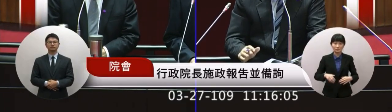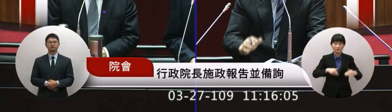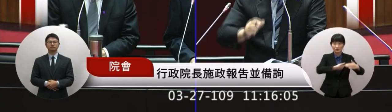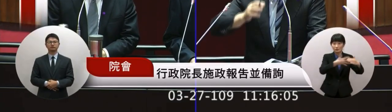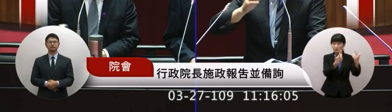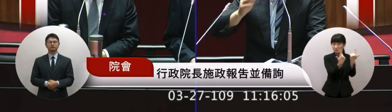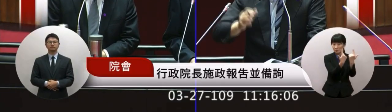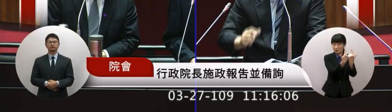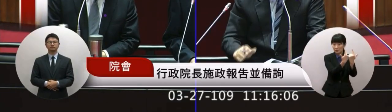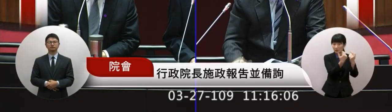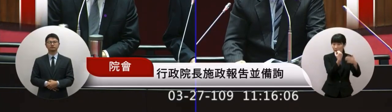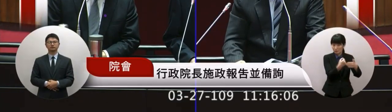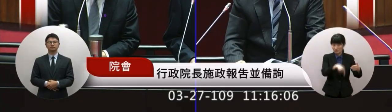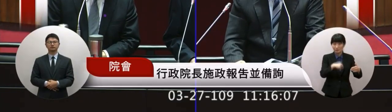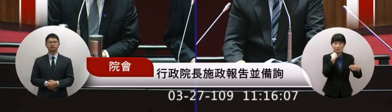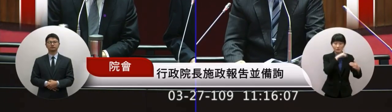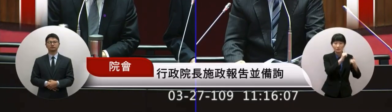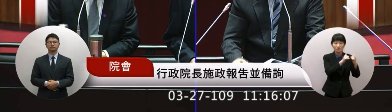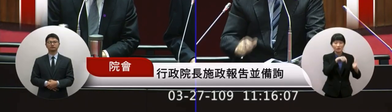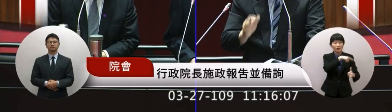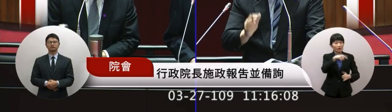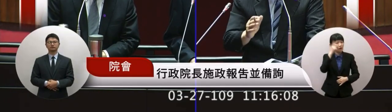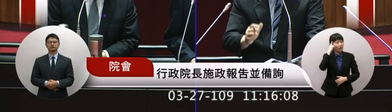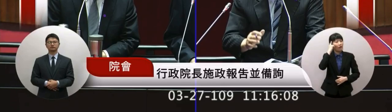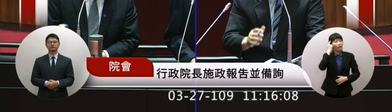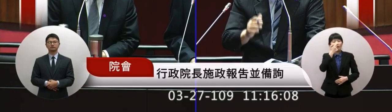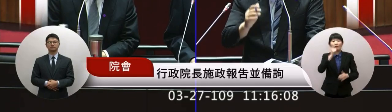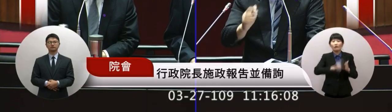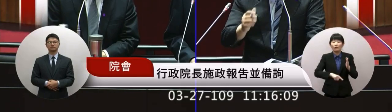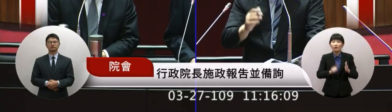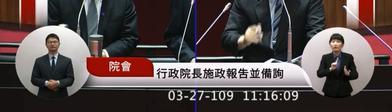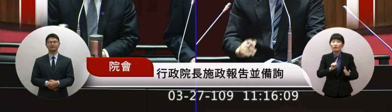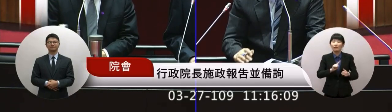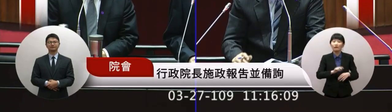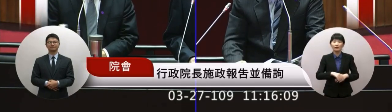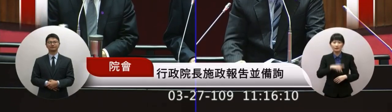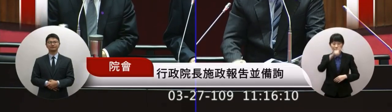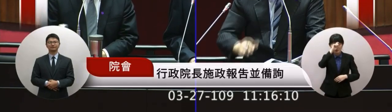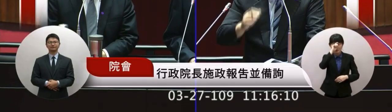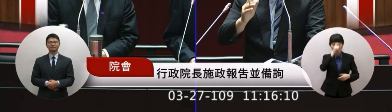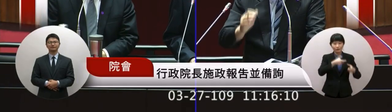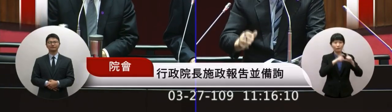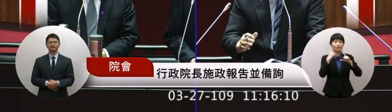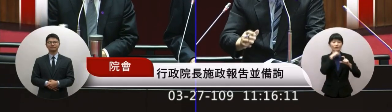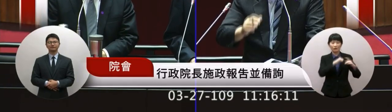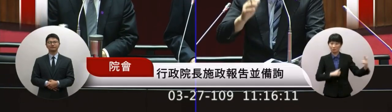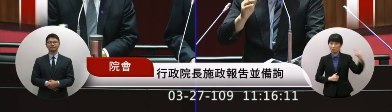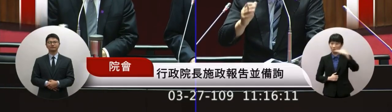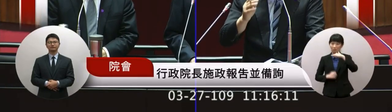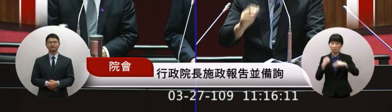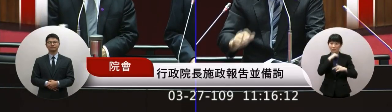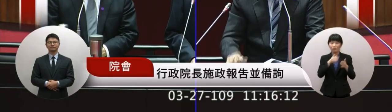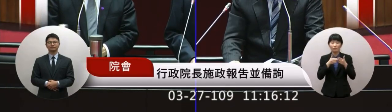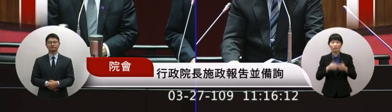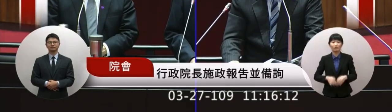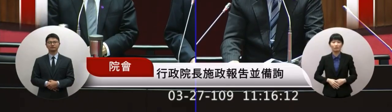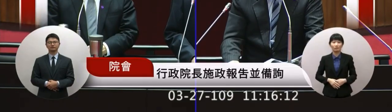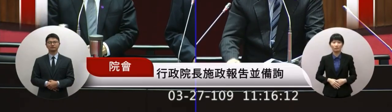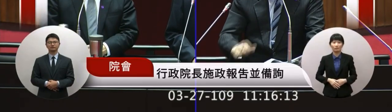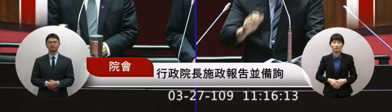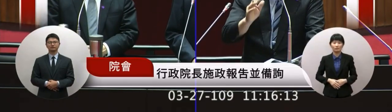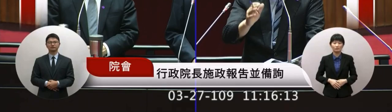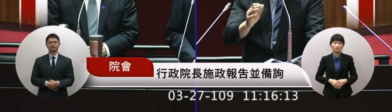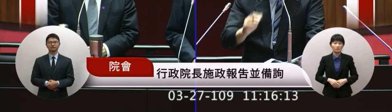湾的乡亲，他们的心声很单纯，现在啊，只要能够回家，回到台湾，什么样的模